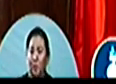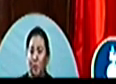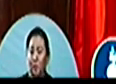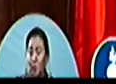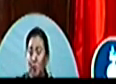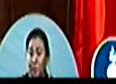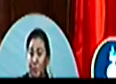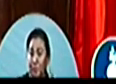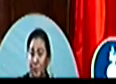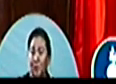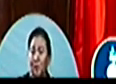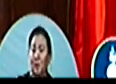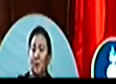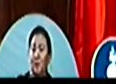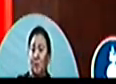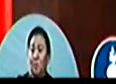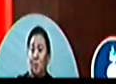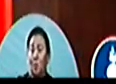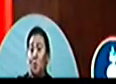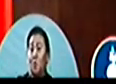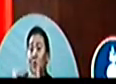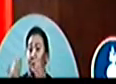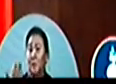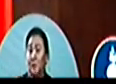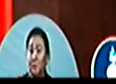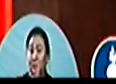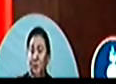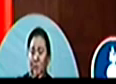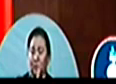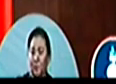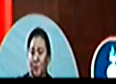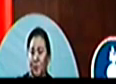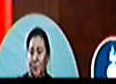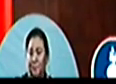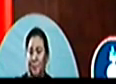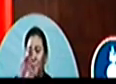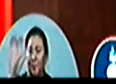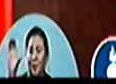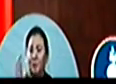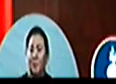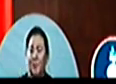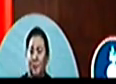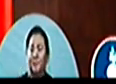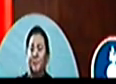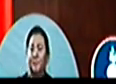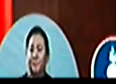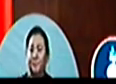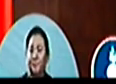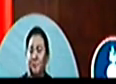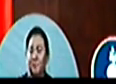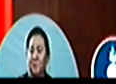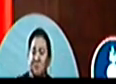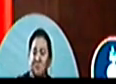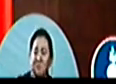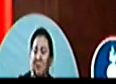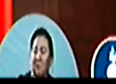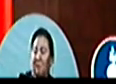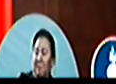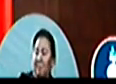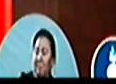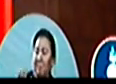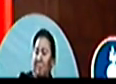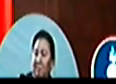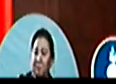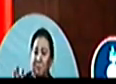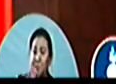дэмждэг хууль хэлтийн байгууллагатай байя. Боомлдог биш. Хязгаарладаг биш. Дарамтладаг биш. Тэрдгийг авилгалыг хөгжүүлэн дэмждэг